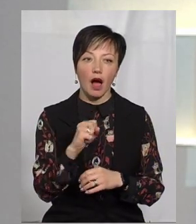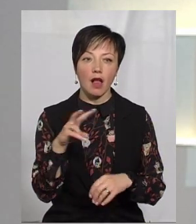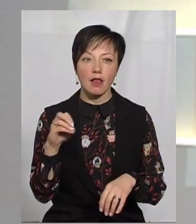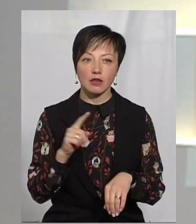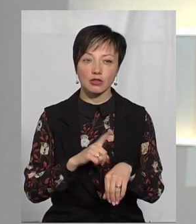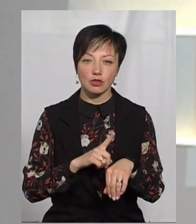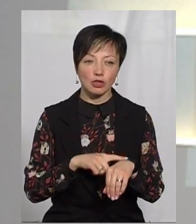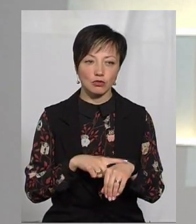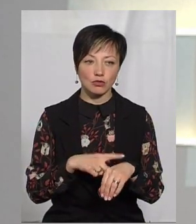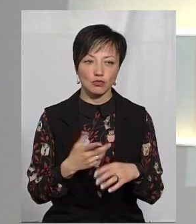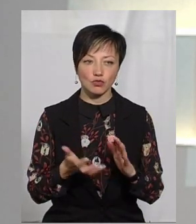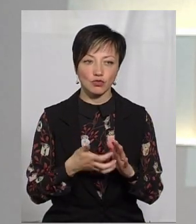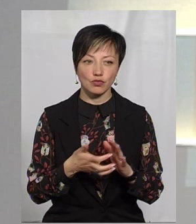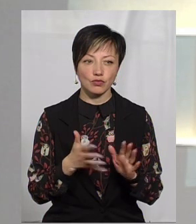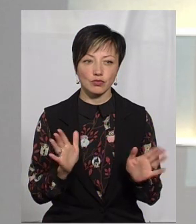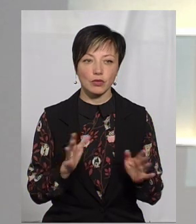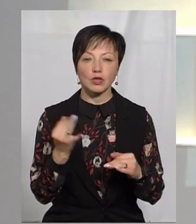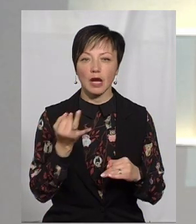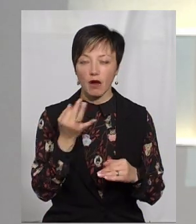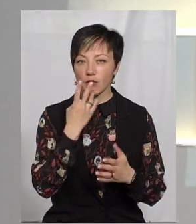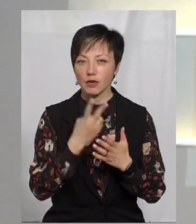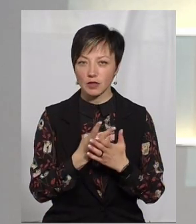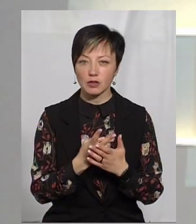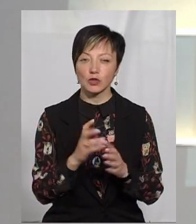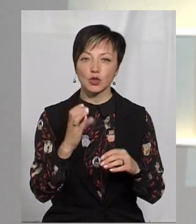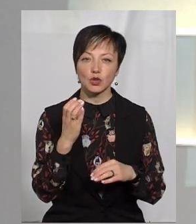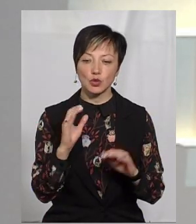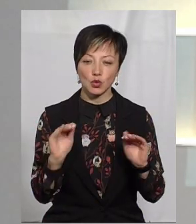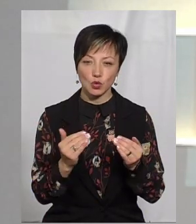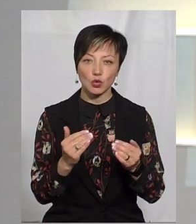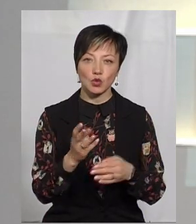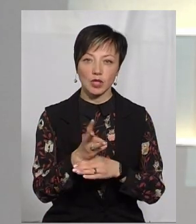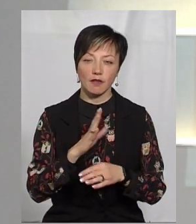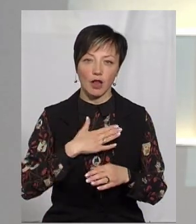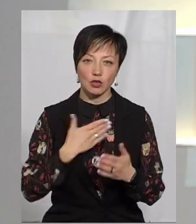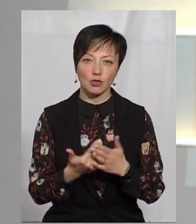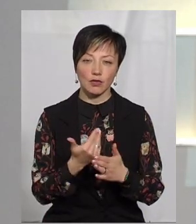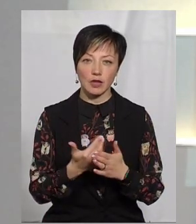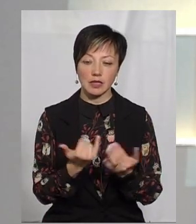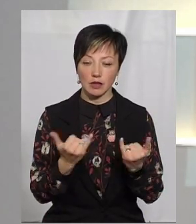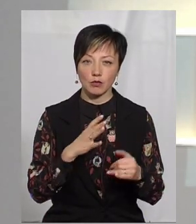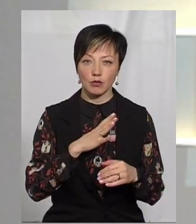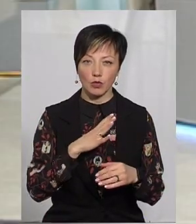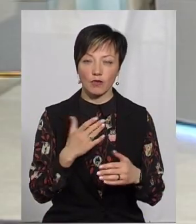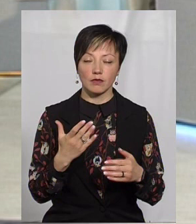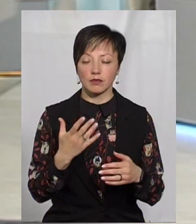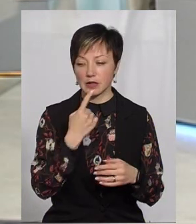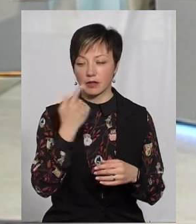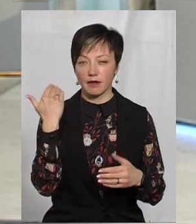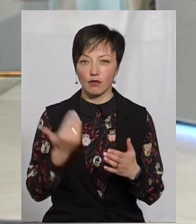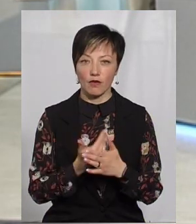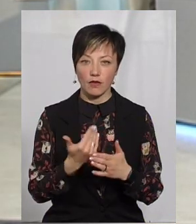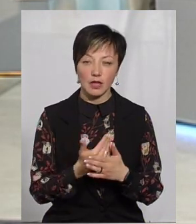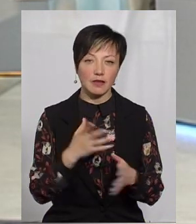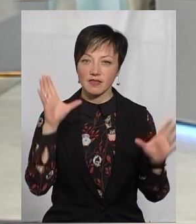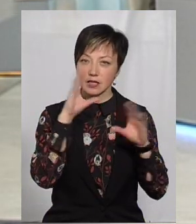вже... Я думаю, що кому цікаво, перегляне ще сюжет у нашій службі новин, і щойно він був у випуску новин.